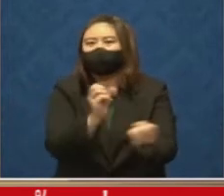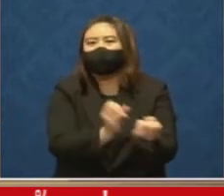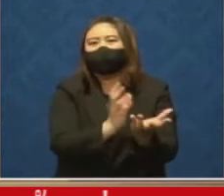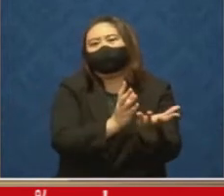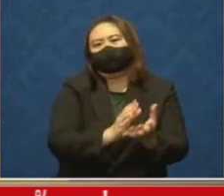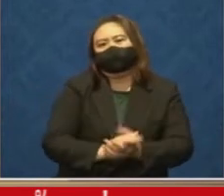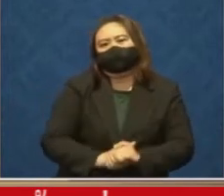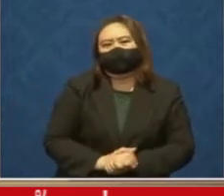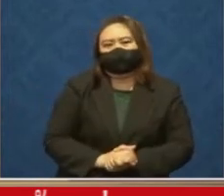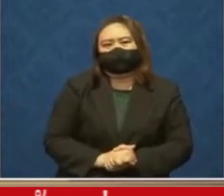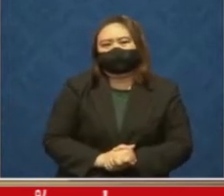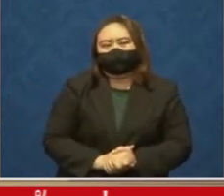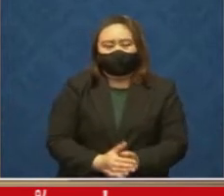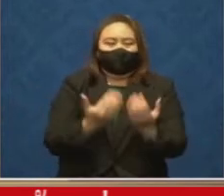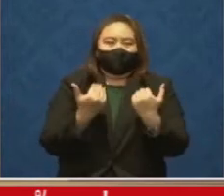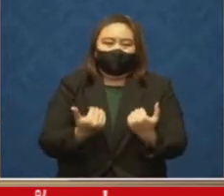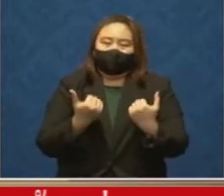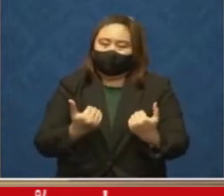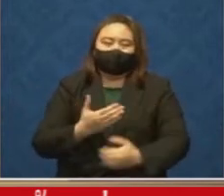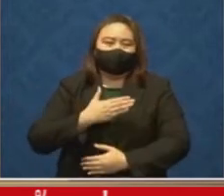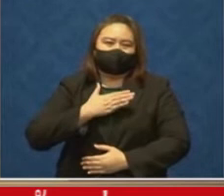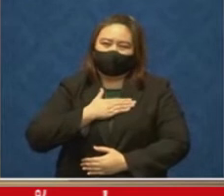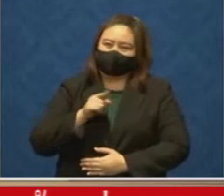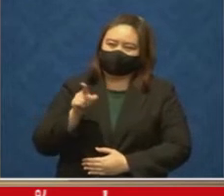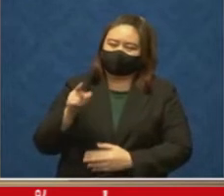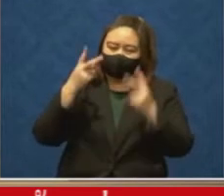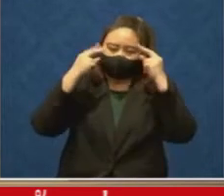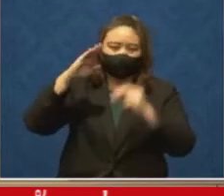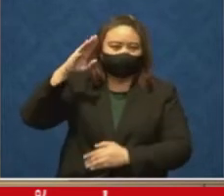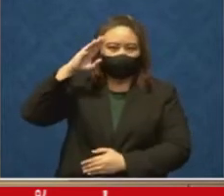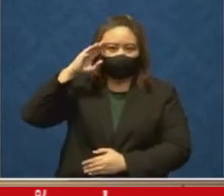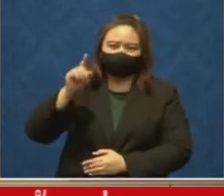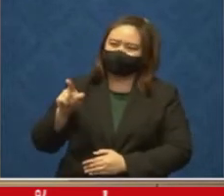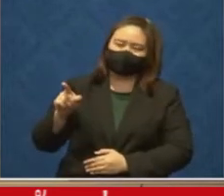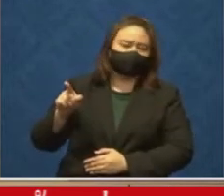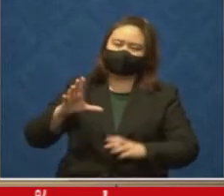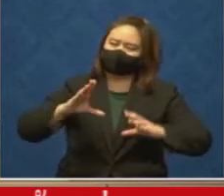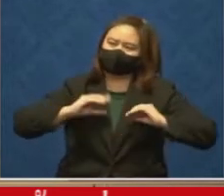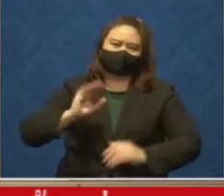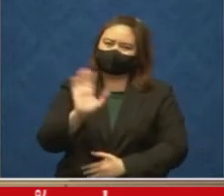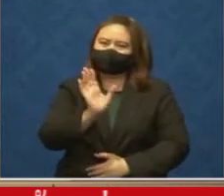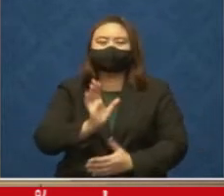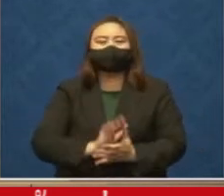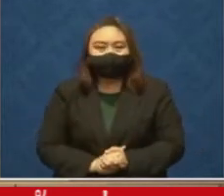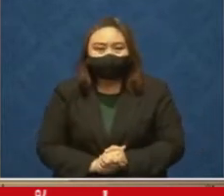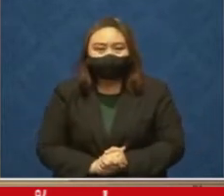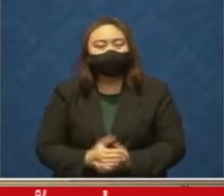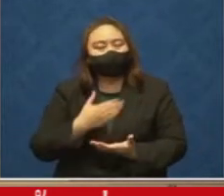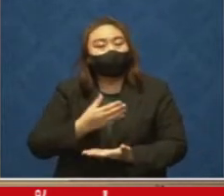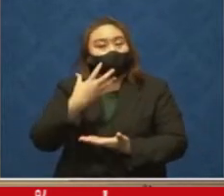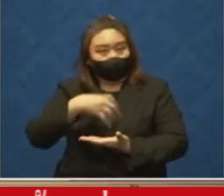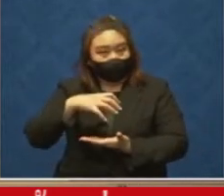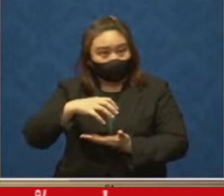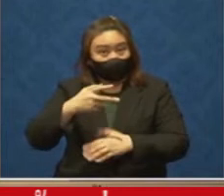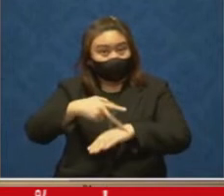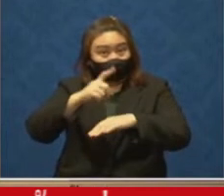ผมขอทประทานครับว่าว่ี้หรอกantedไผมก็ไว้ใจในเยกบ nostalgia sliสิ่งทผมกลา